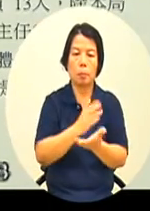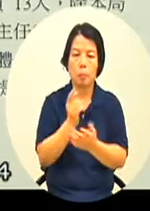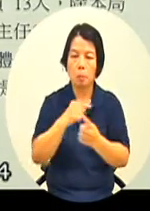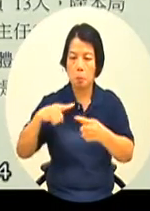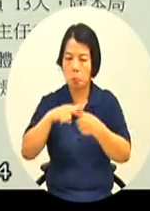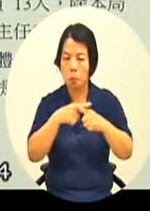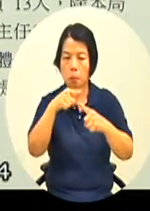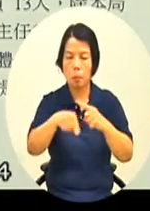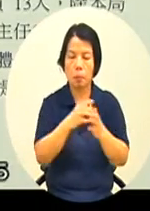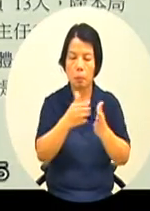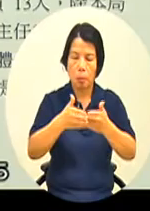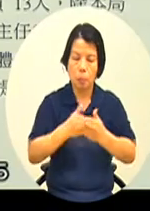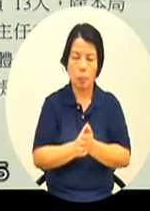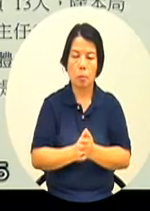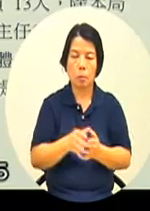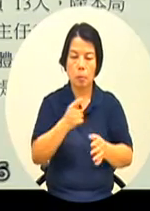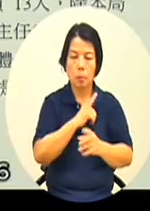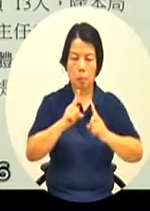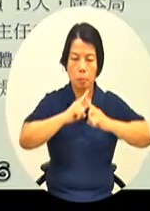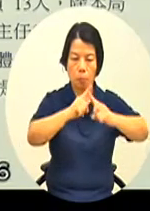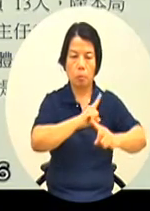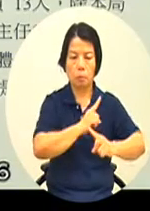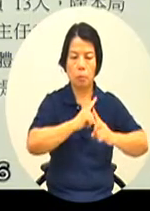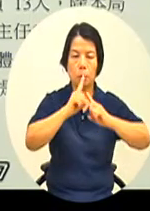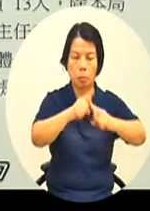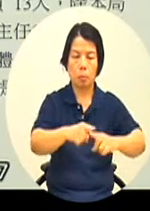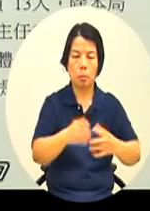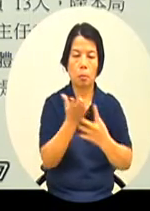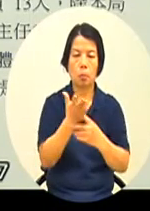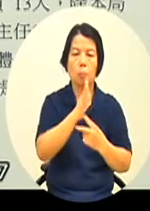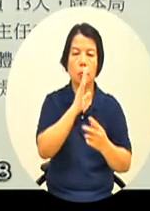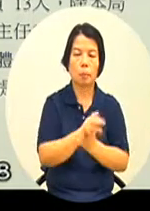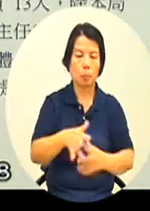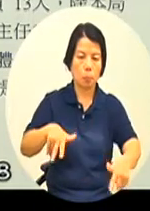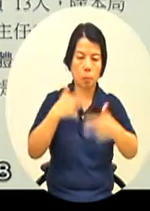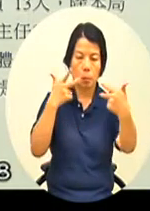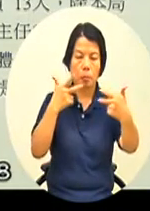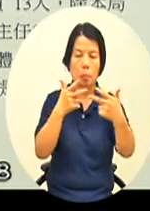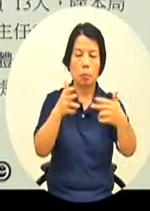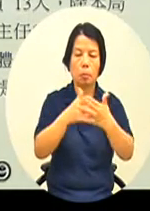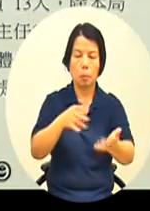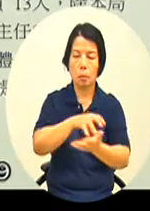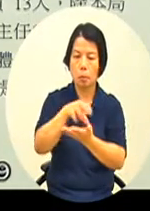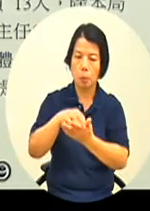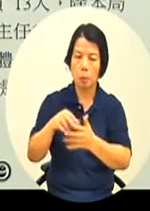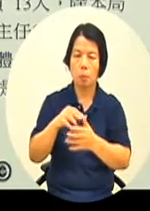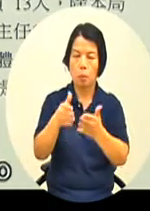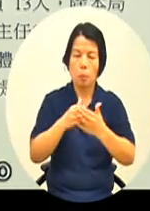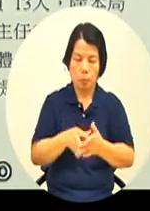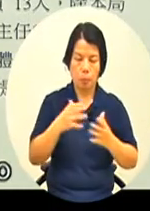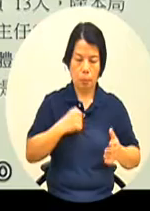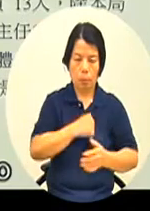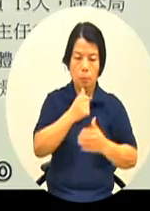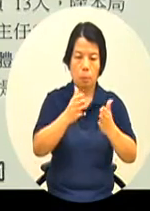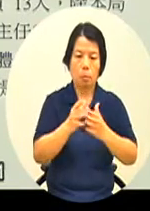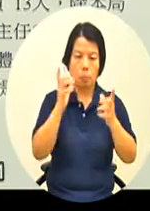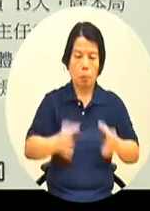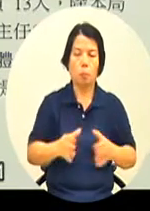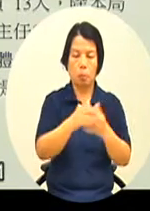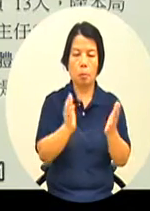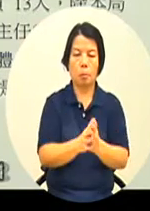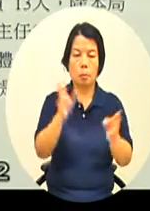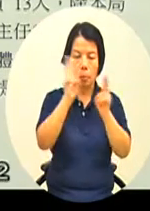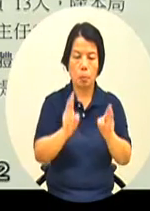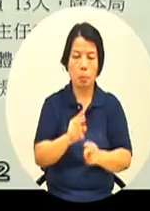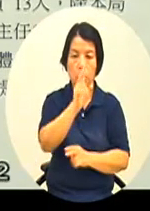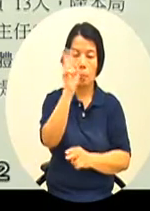程序之进行，采行亲至现场或者视讯双轨并行的方式办理，具体落实诉愿视讯电子化服务，